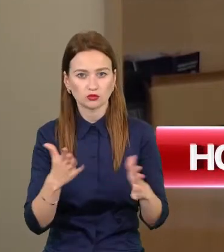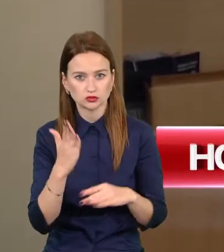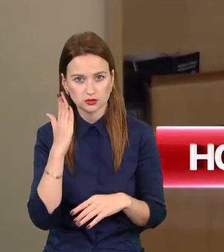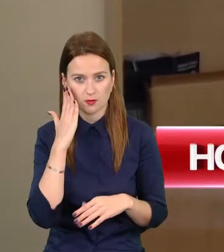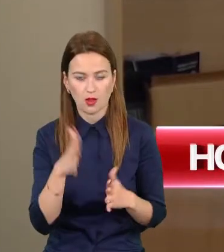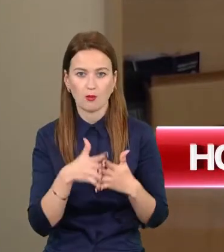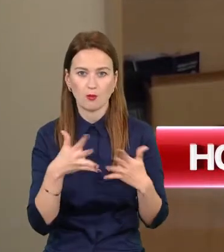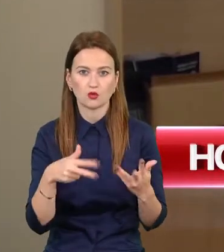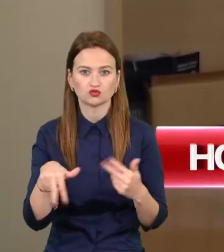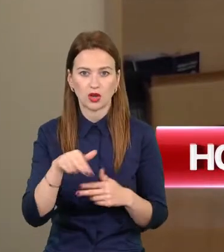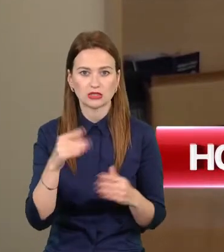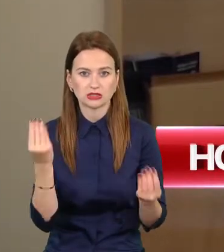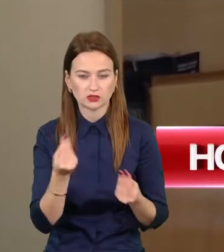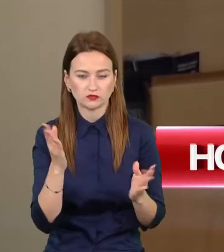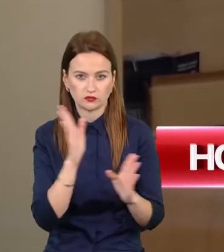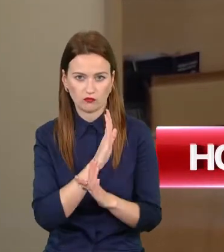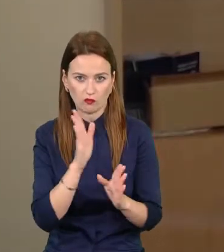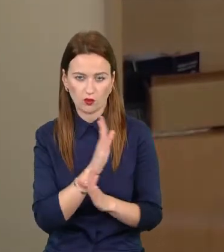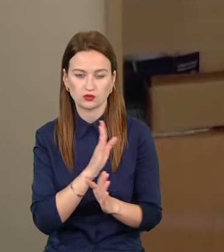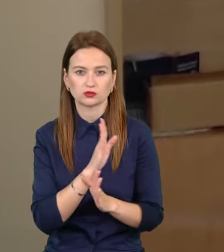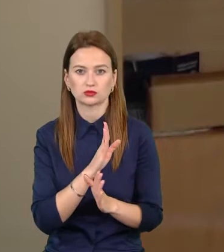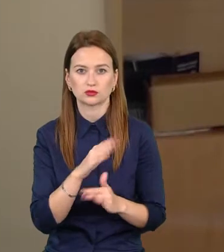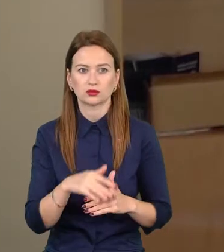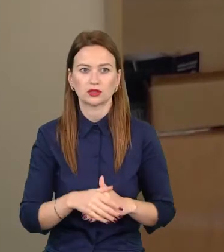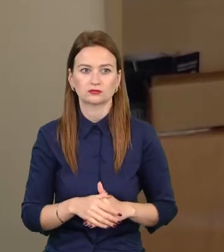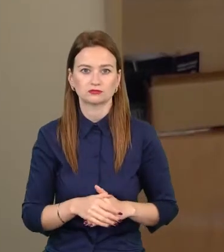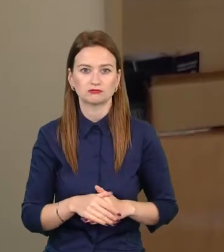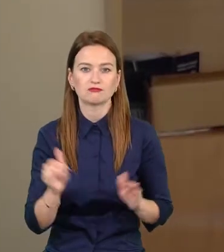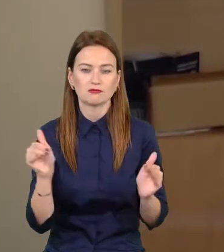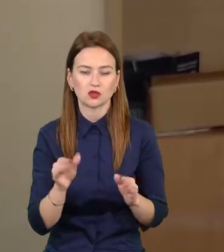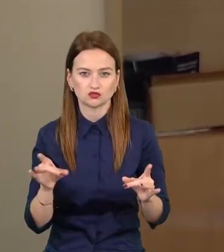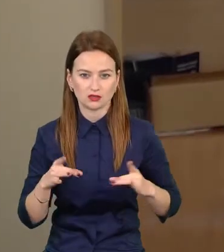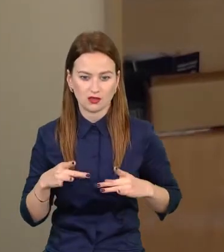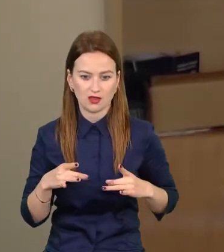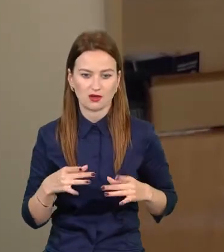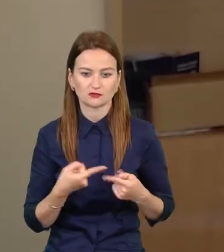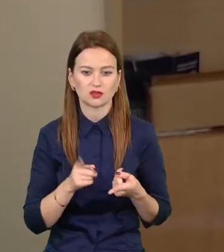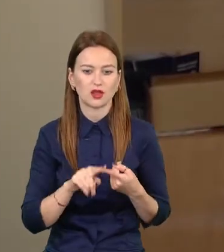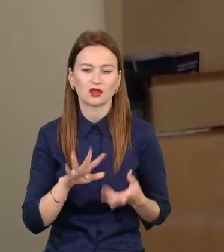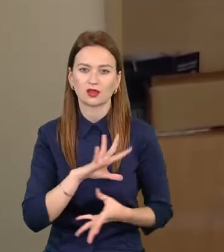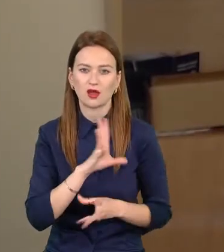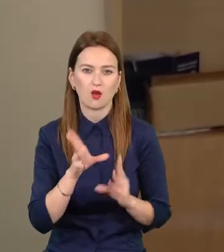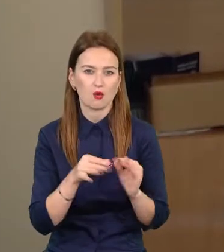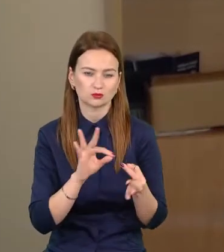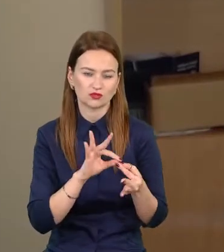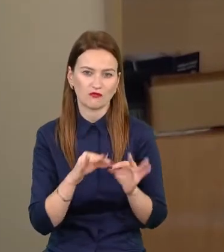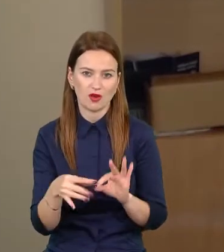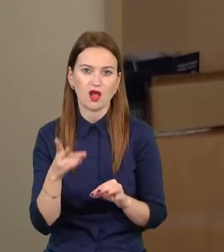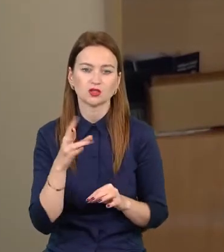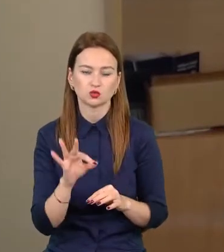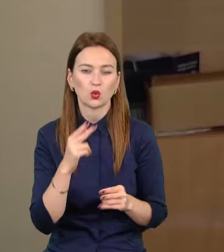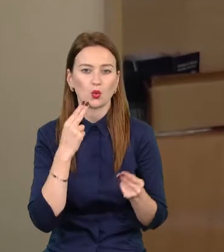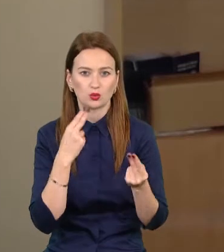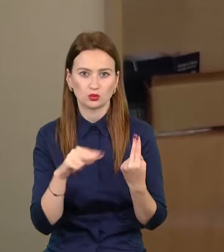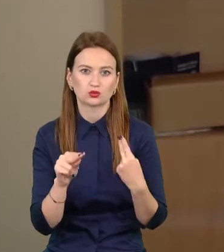спать, больше ходить на свежем воздухе, как сказать, меньше нервничать. Но это общие фразы, конечно. Но, конечно,